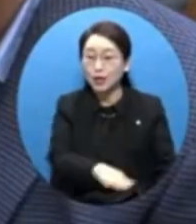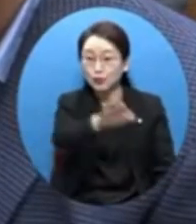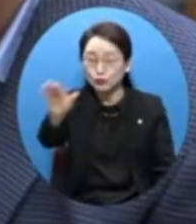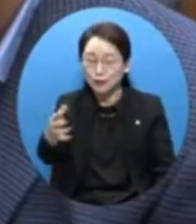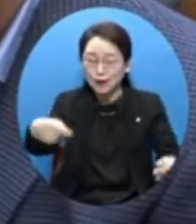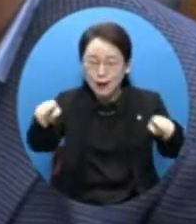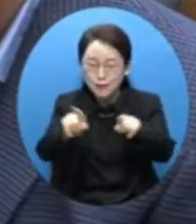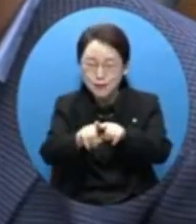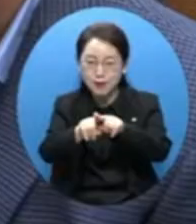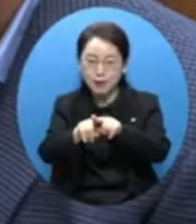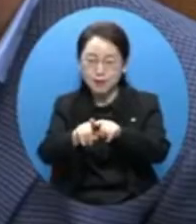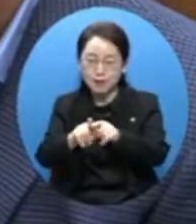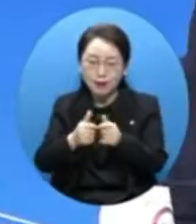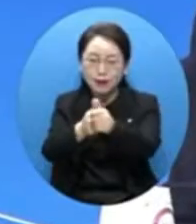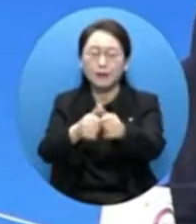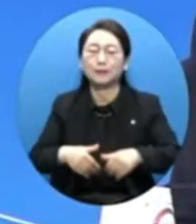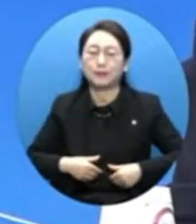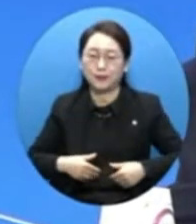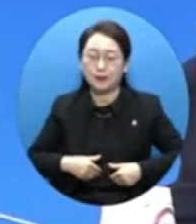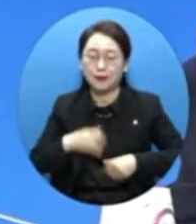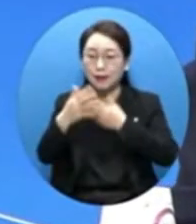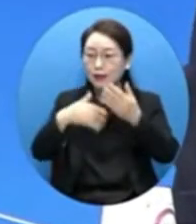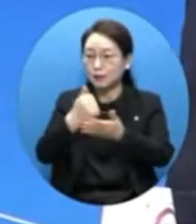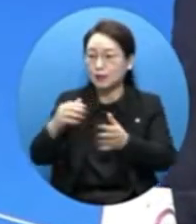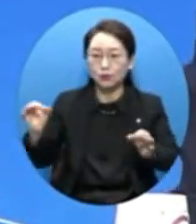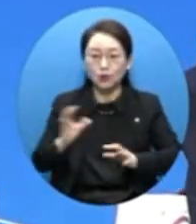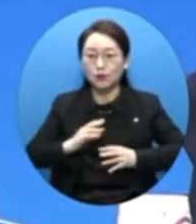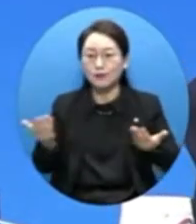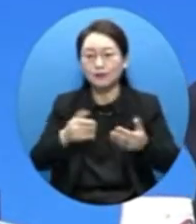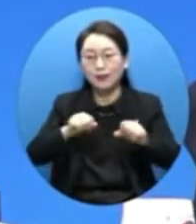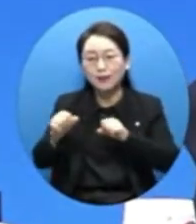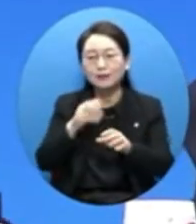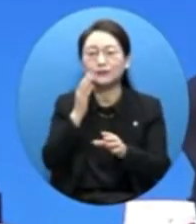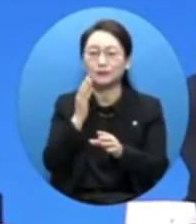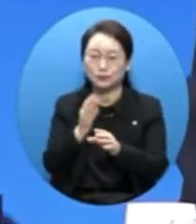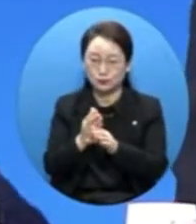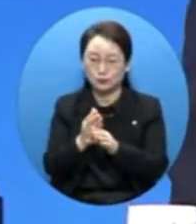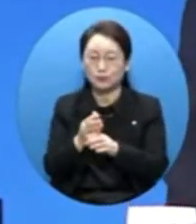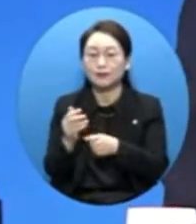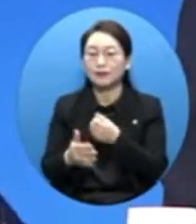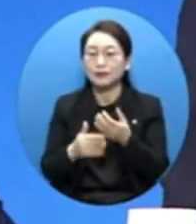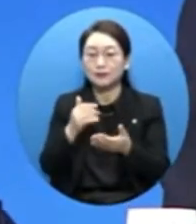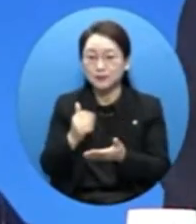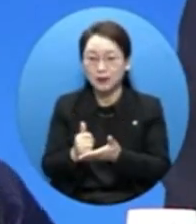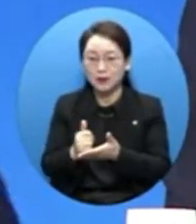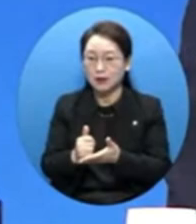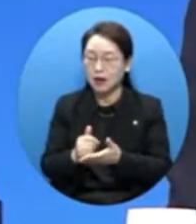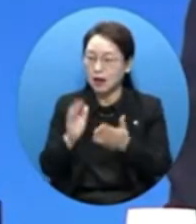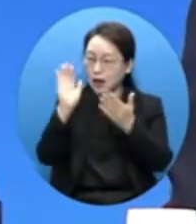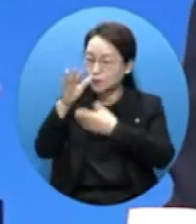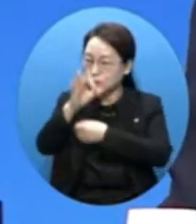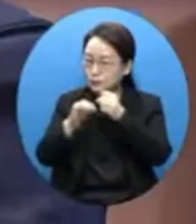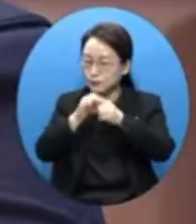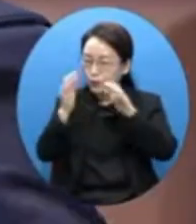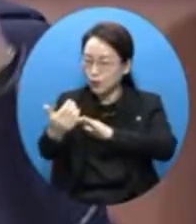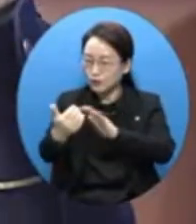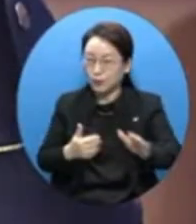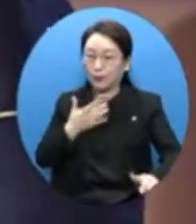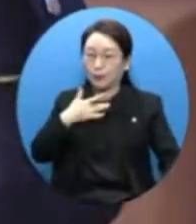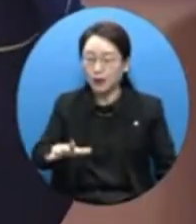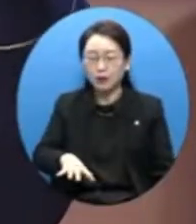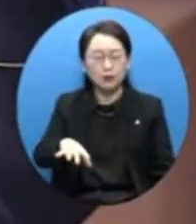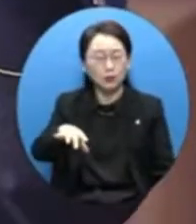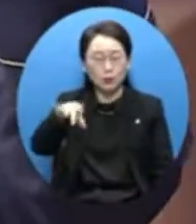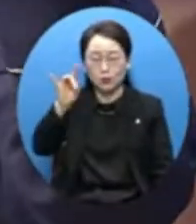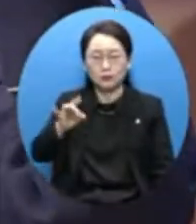됩니다. 하나님께서 놀라운 일을 행하고 계십니다. 하나님께서 향후 10년 동안 이전에 보지 못했던 놀라운